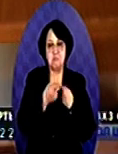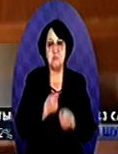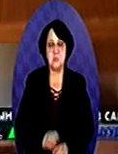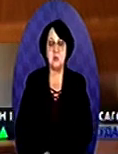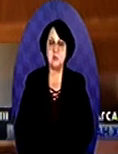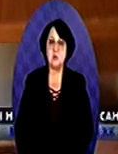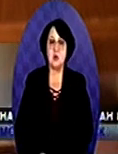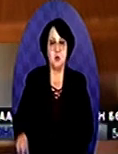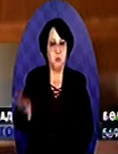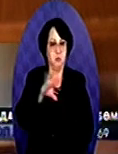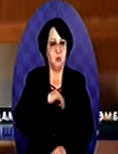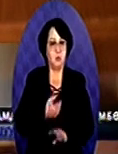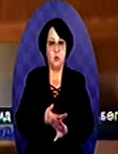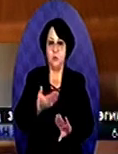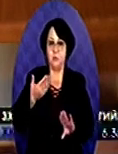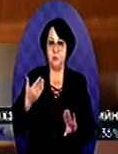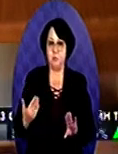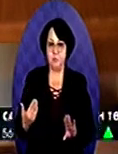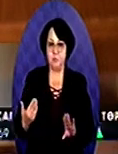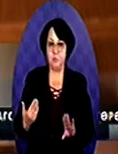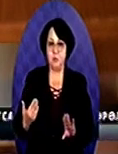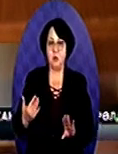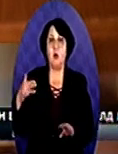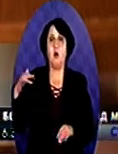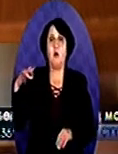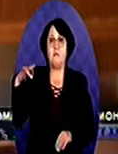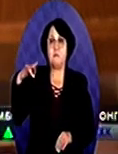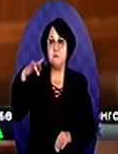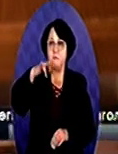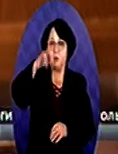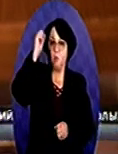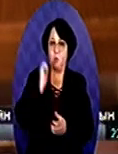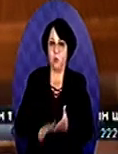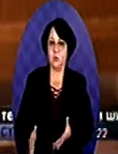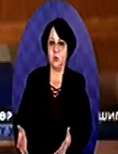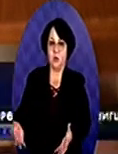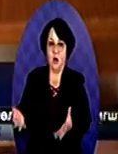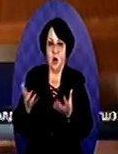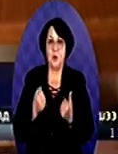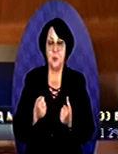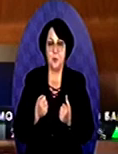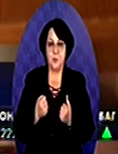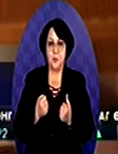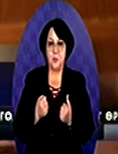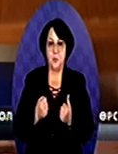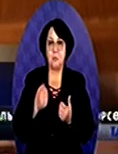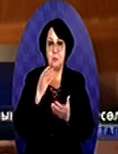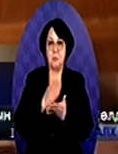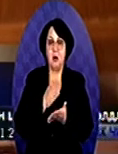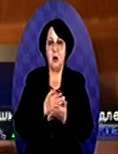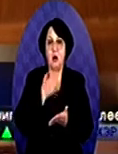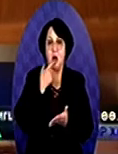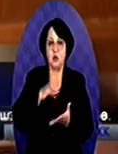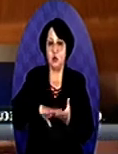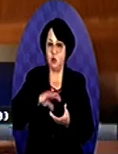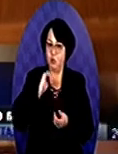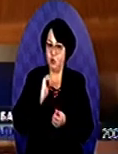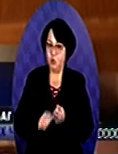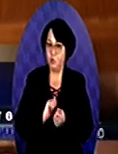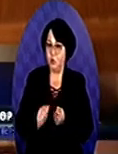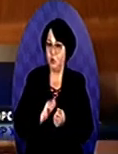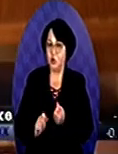Бид нар чинь өмнө онгоцны худалдаж аваад яваад байгаа гэсэн нөгөө төлбөрүүдийн төлж дууссан